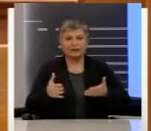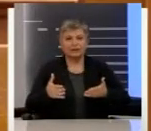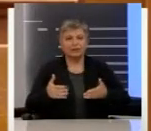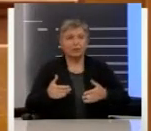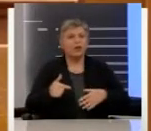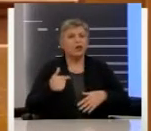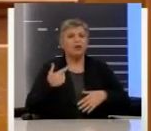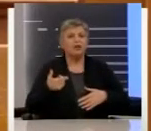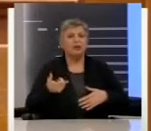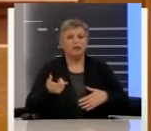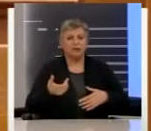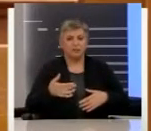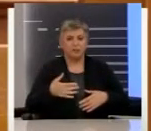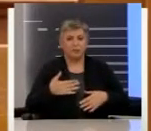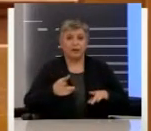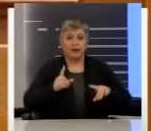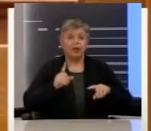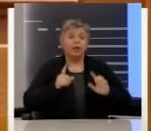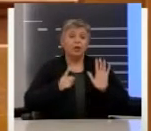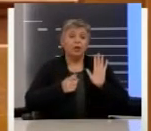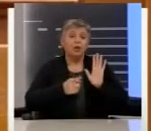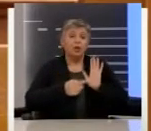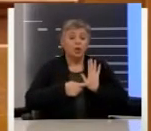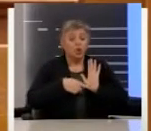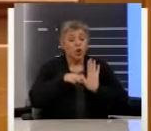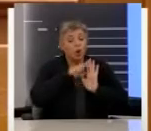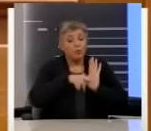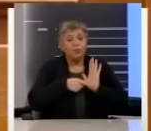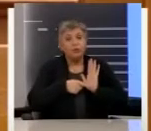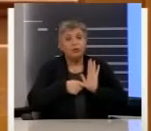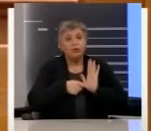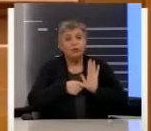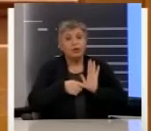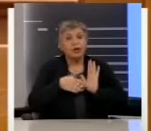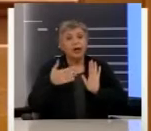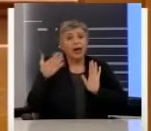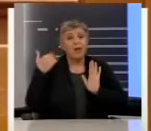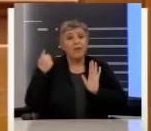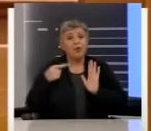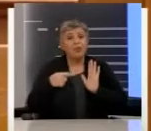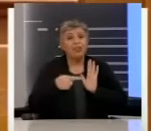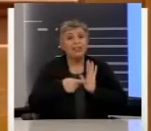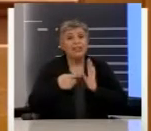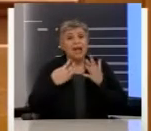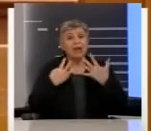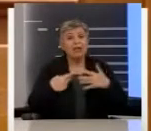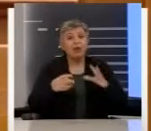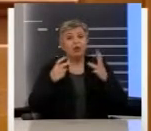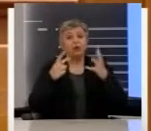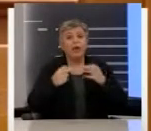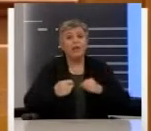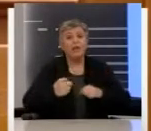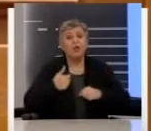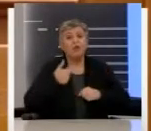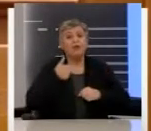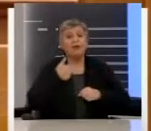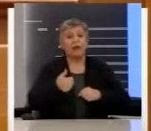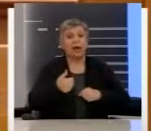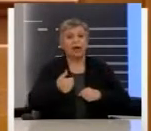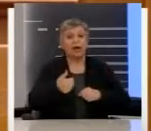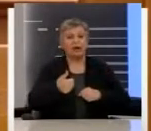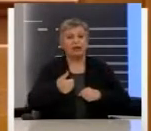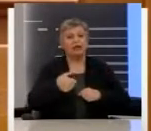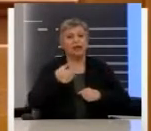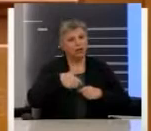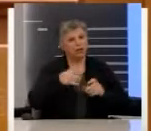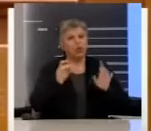τάξη η αλλαγή φύλου νομοθετήθηκε από το 1976 με αυτή την περίφημη